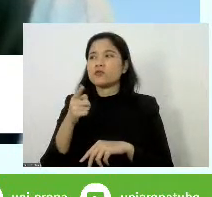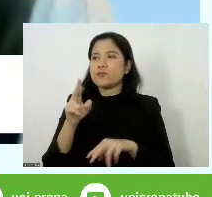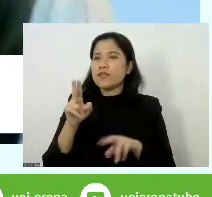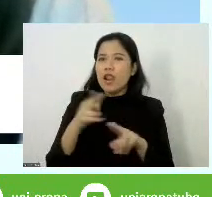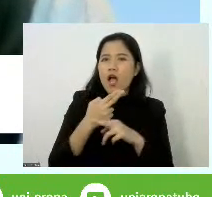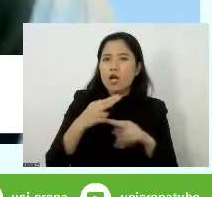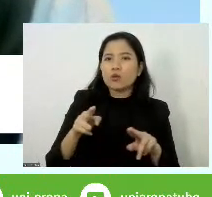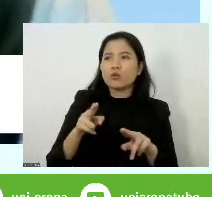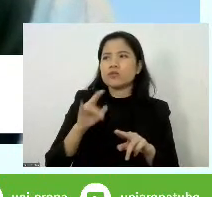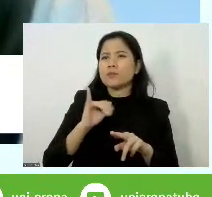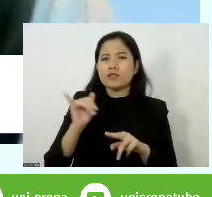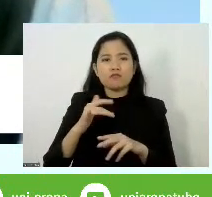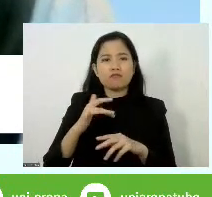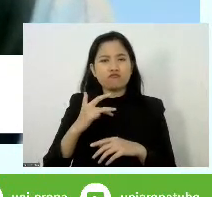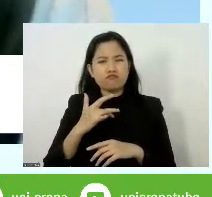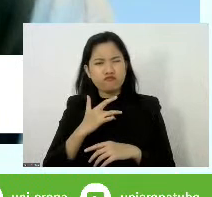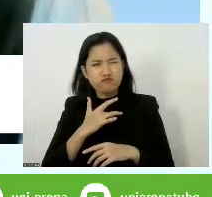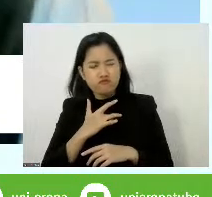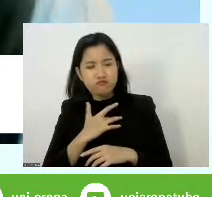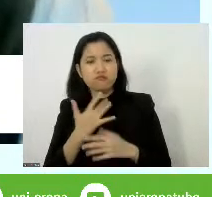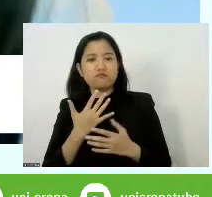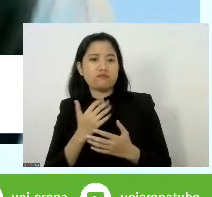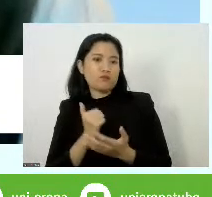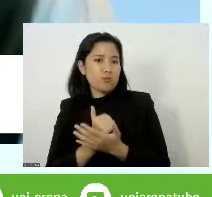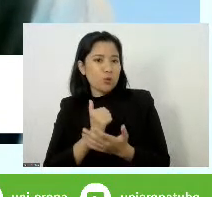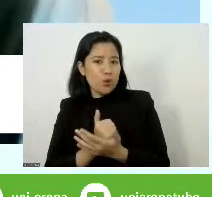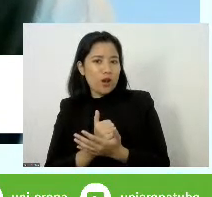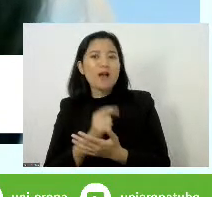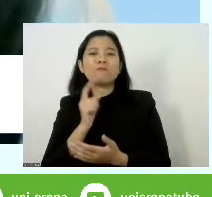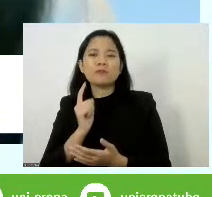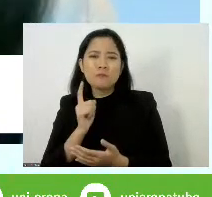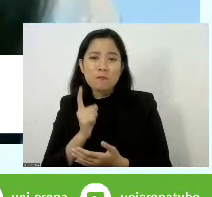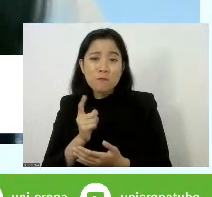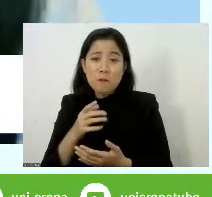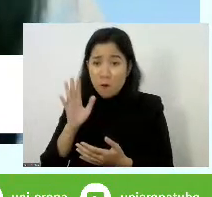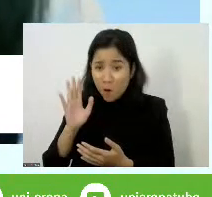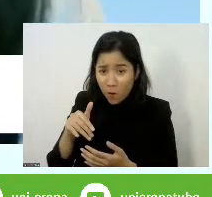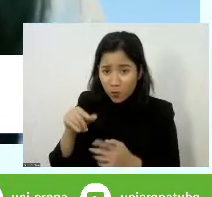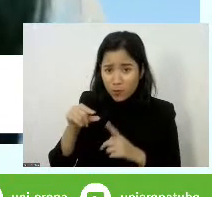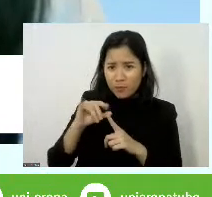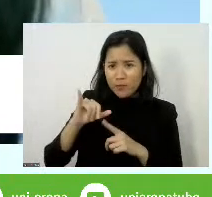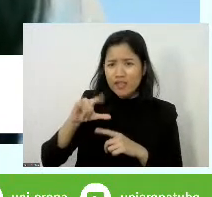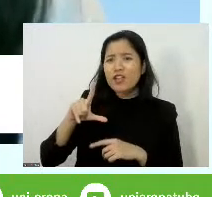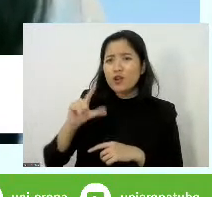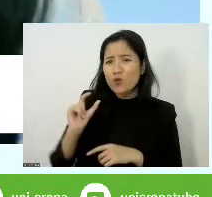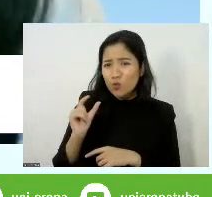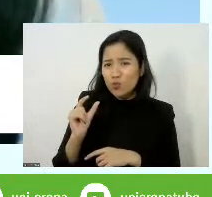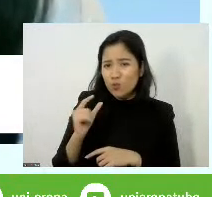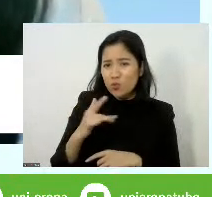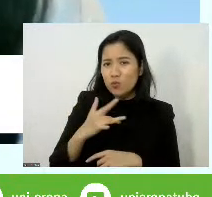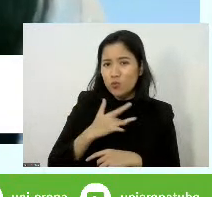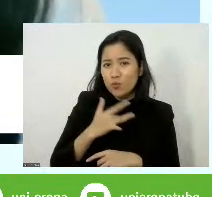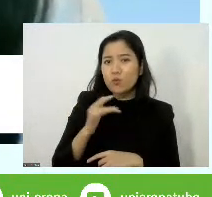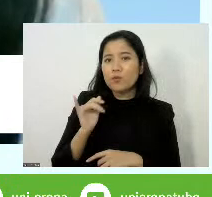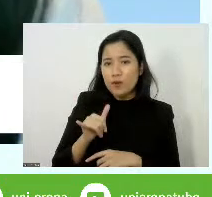seaview itu sebenarnya hai oh kiluya Terasa seperti bener